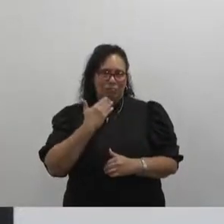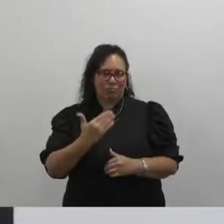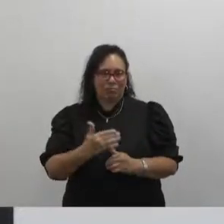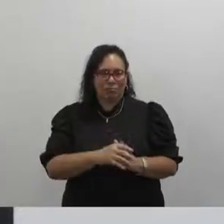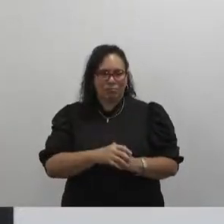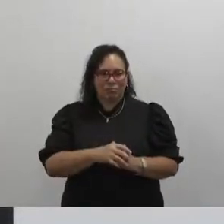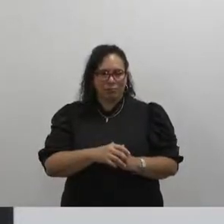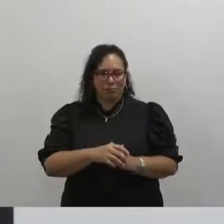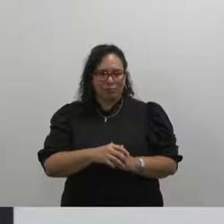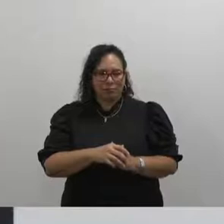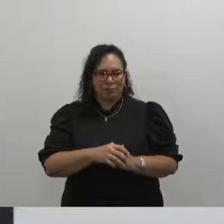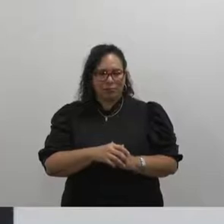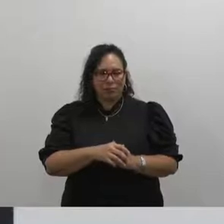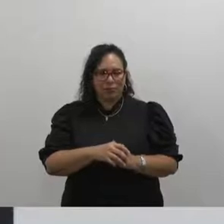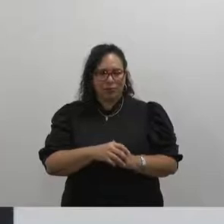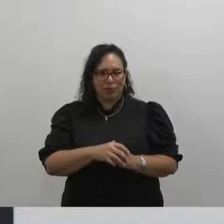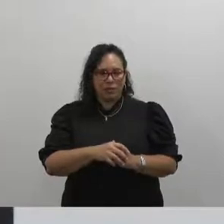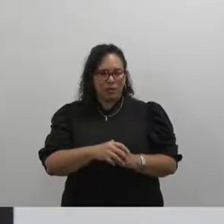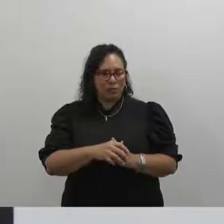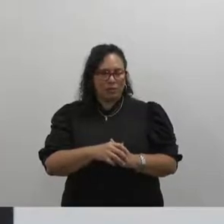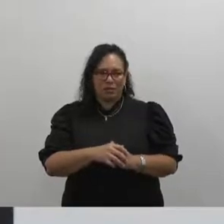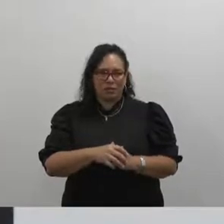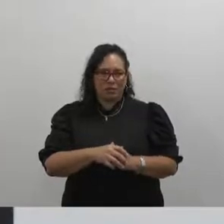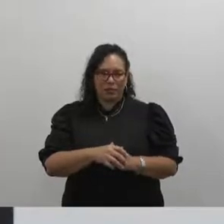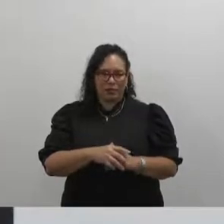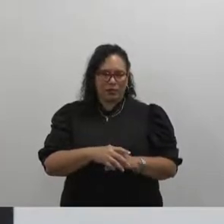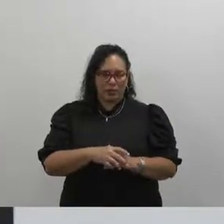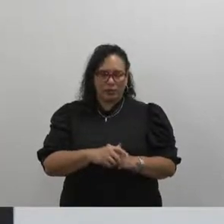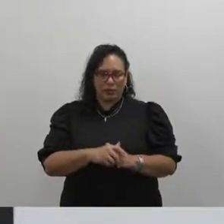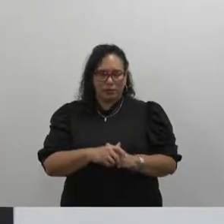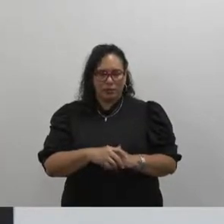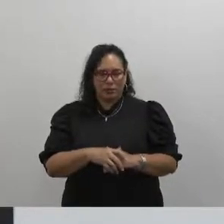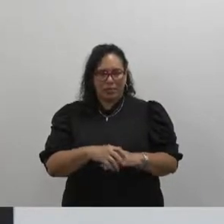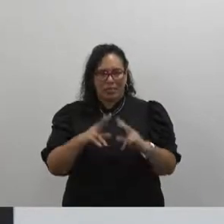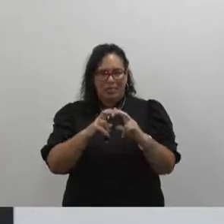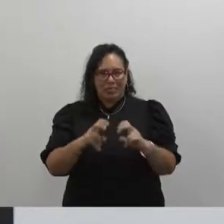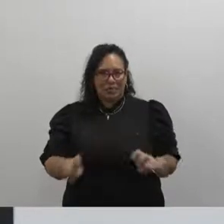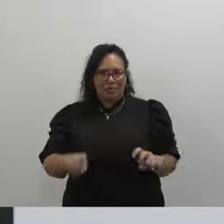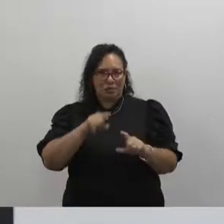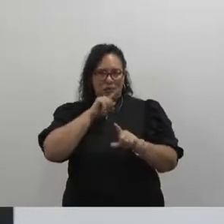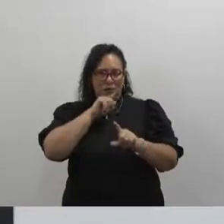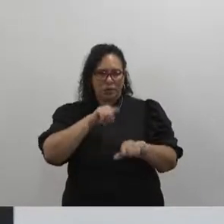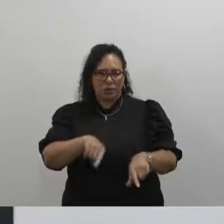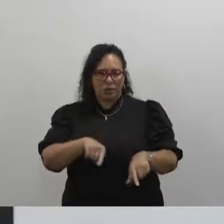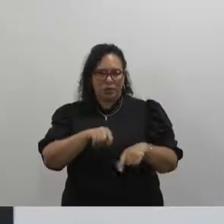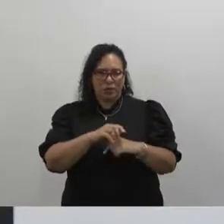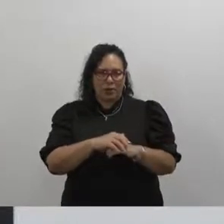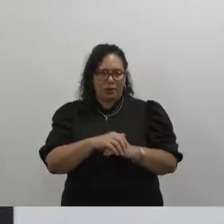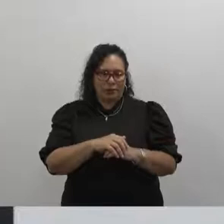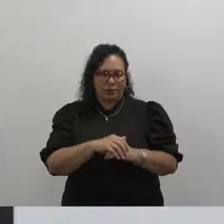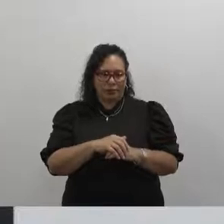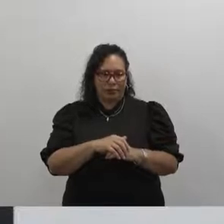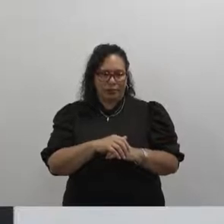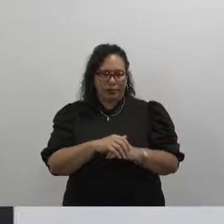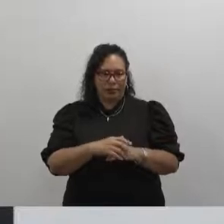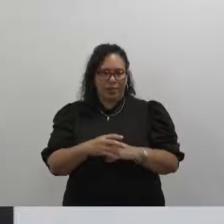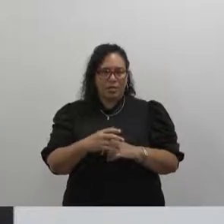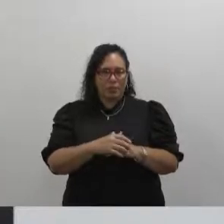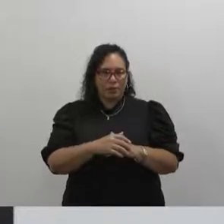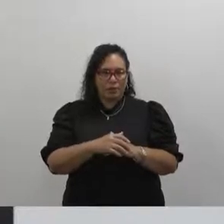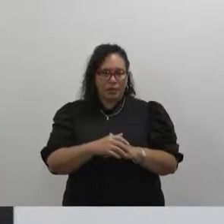như lip bò tới là lip hè nhá lip thầm tới về bẩn thoi cầm đau